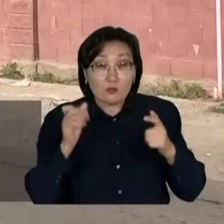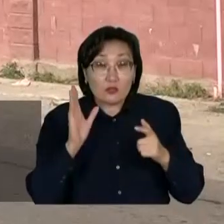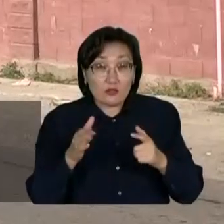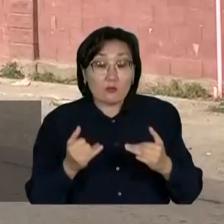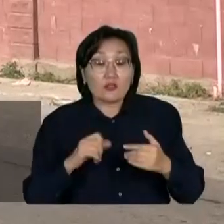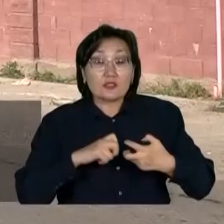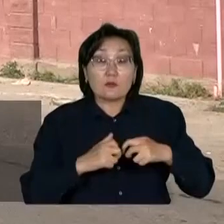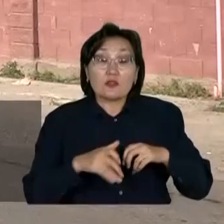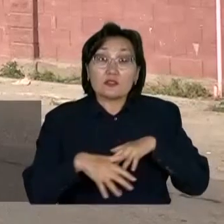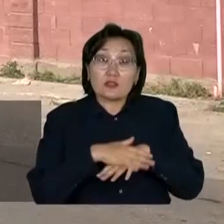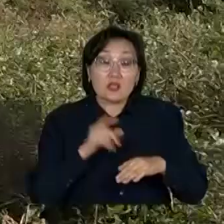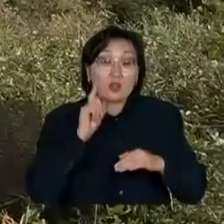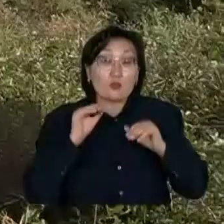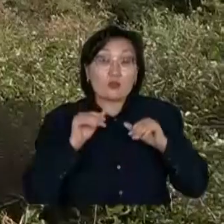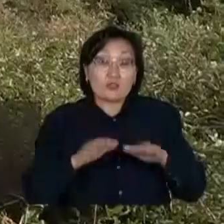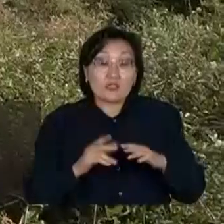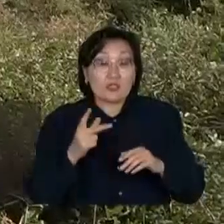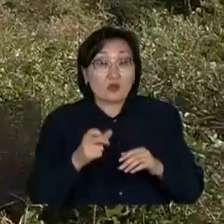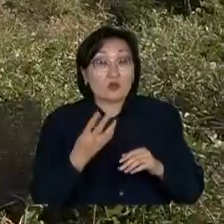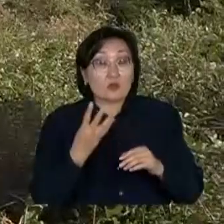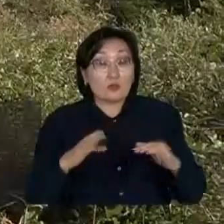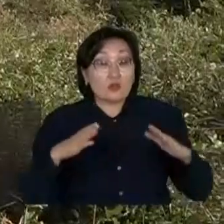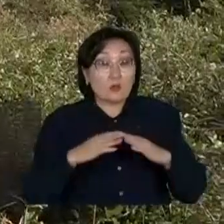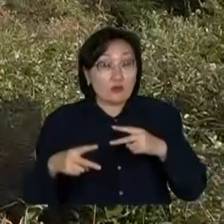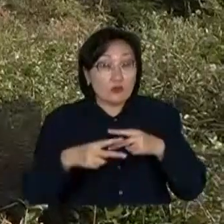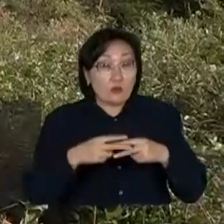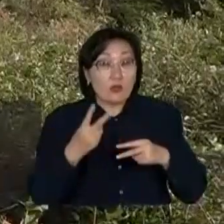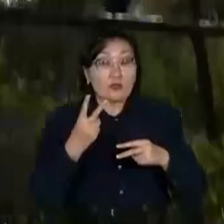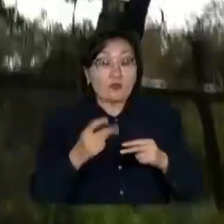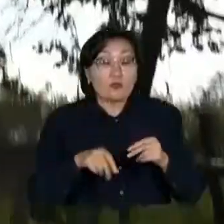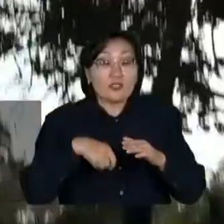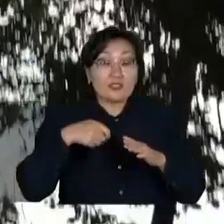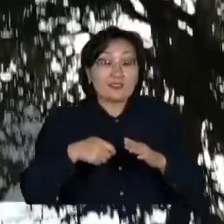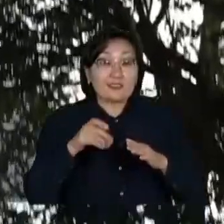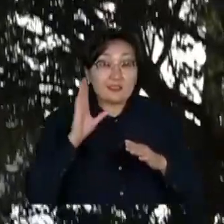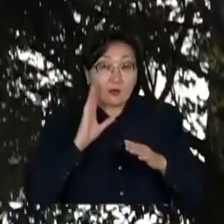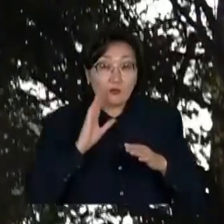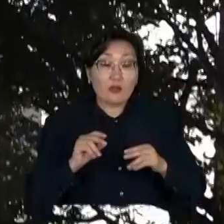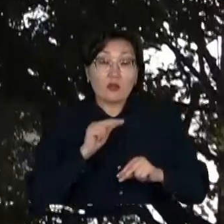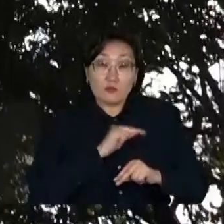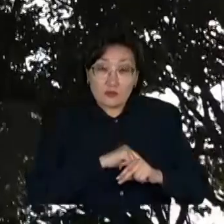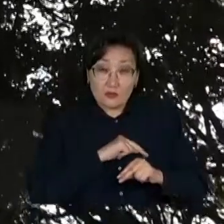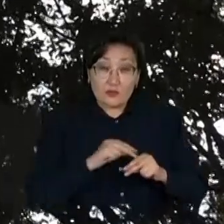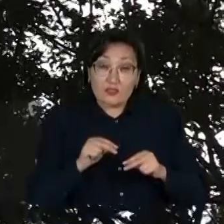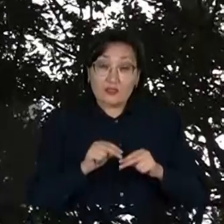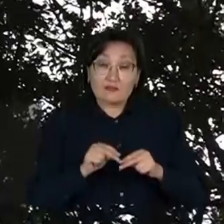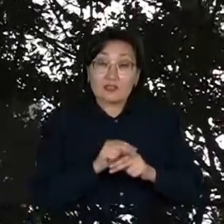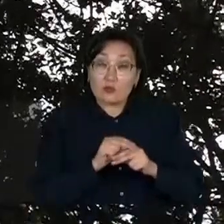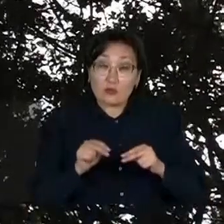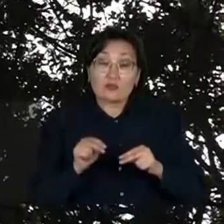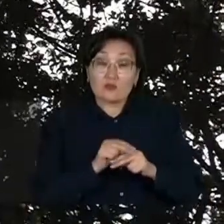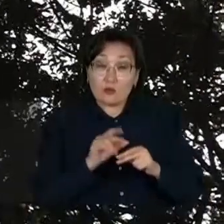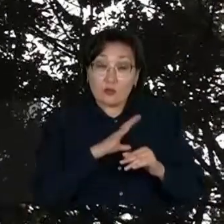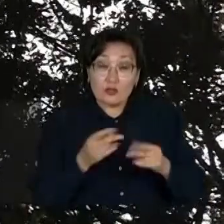сегодня проблема сельчан временно решена. 304 дома подключены к 2 скважинам. Все неисправности устранены. Конечно, напор воды